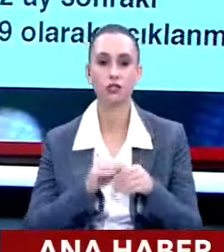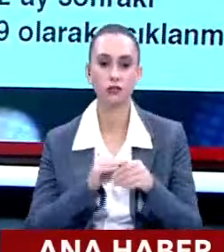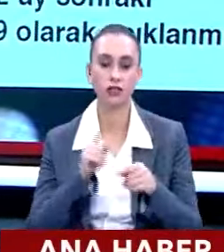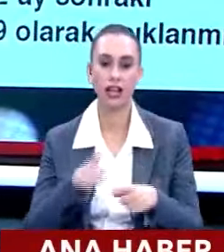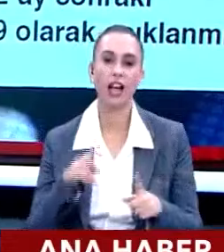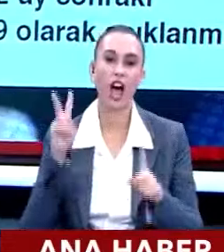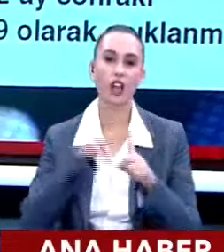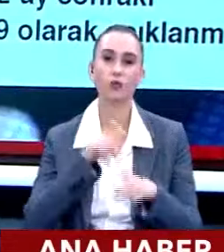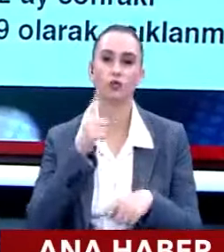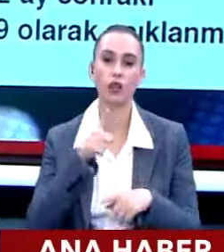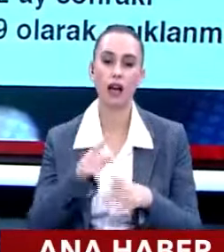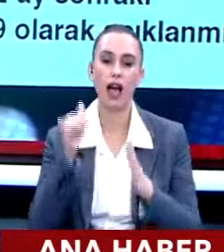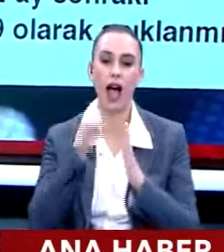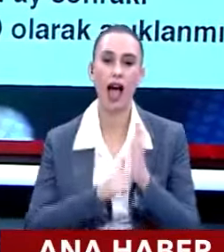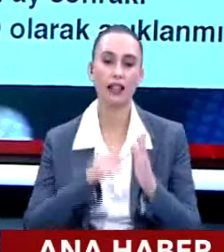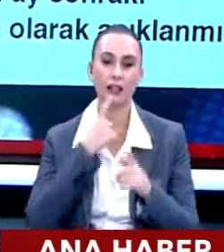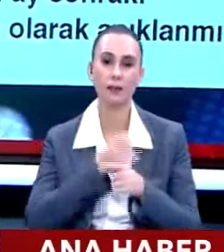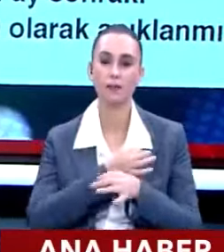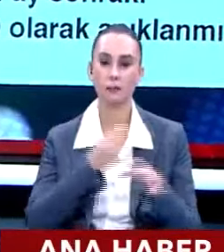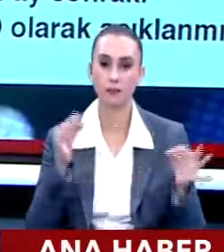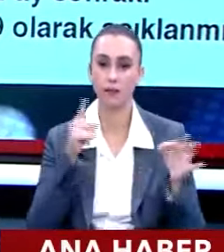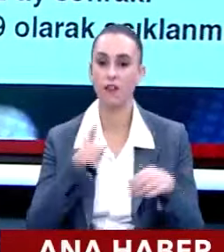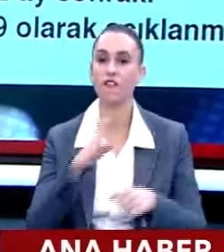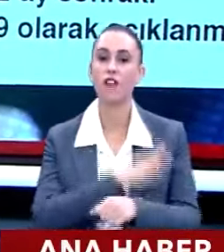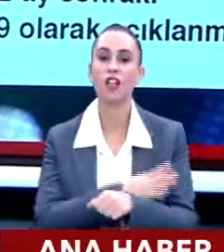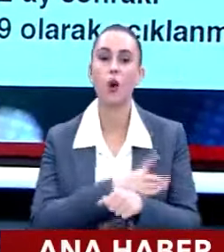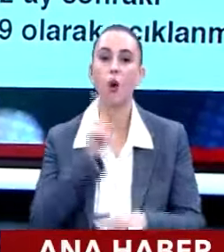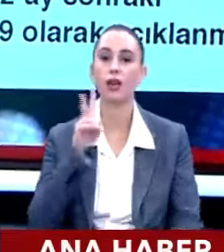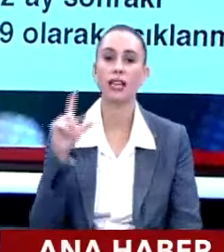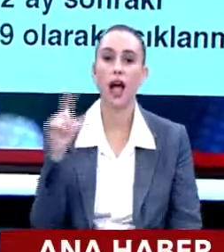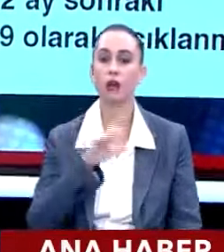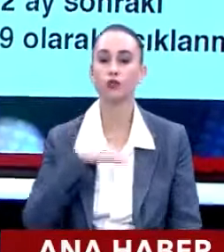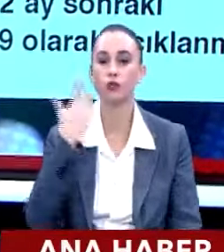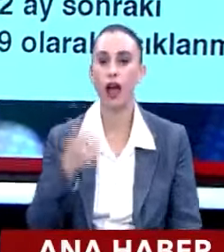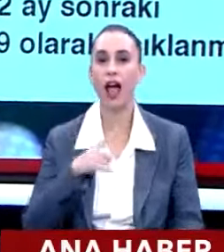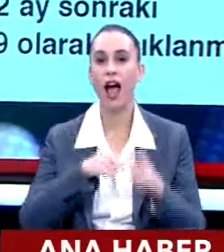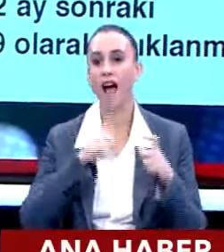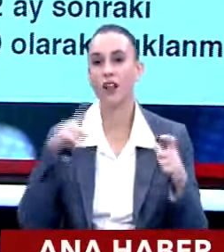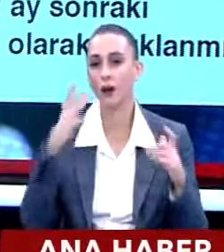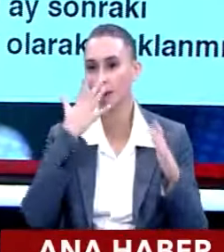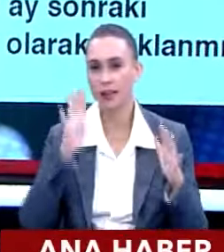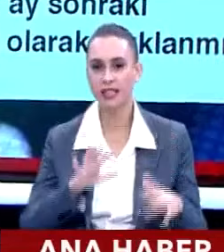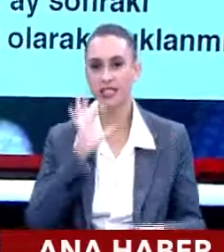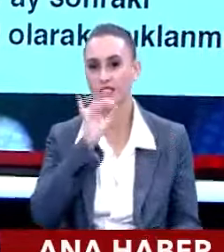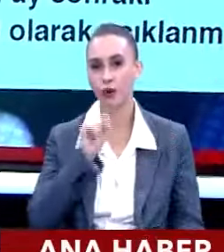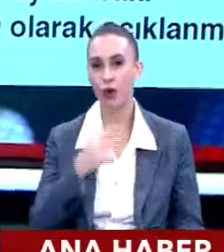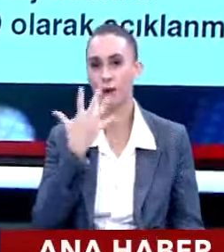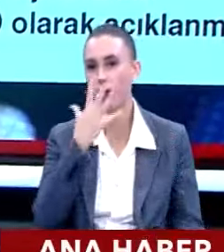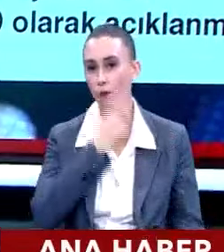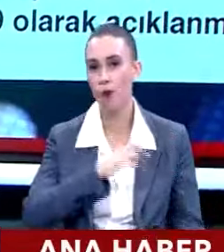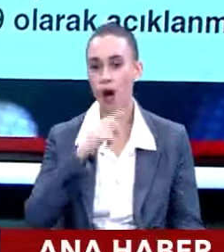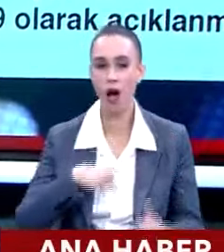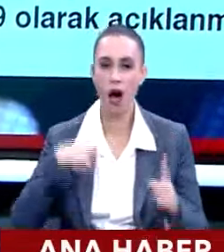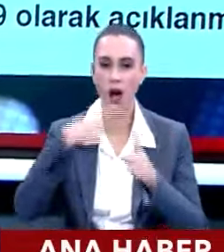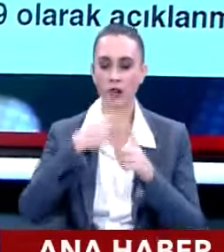piyasa katılımcı anketinin verisini paylaşalım. Vatandaşın 12 ay sonra enflasyon beklentisi 0,5 puan